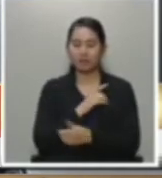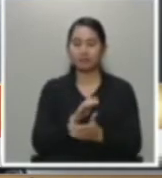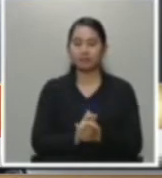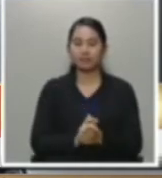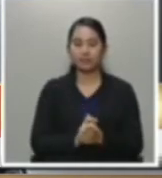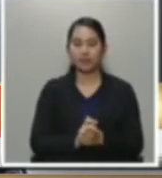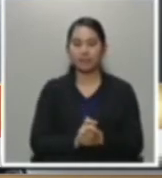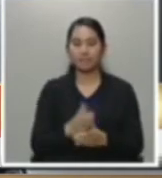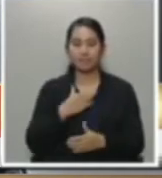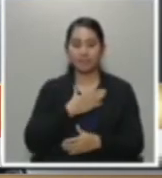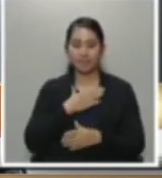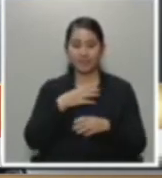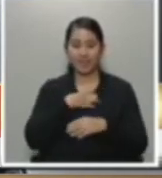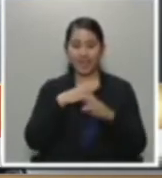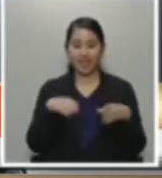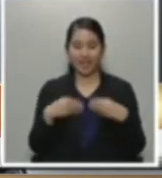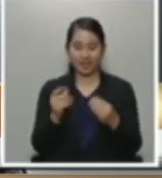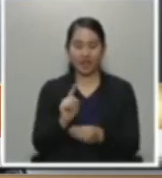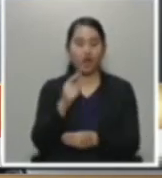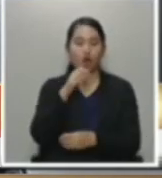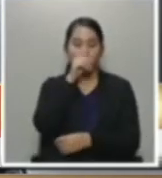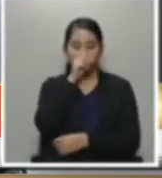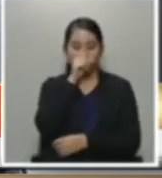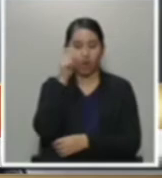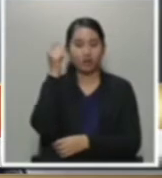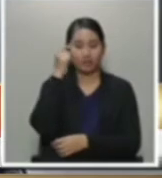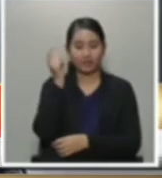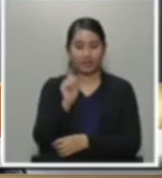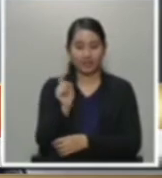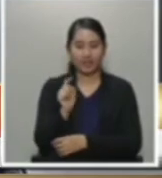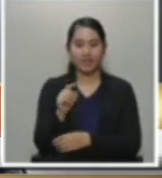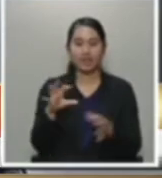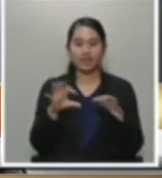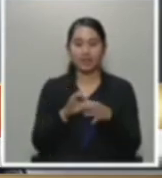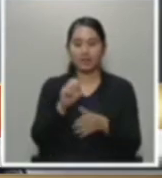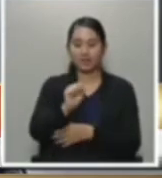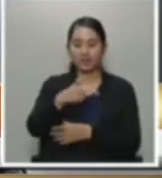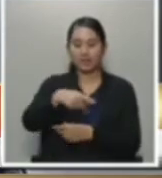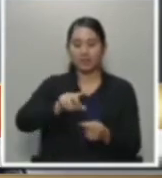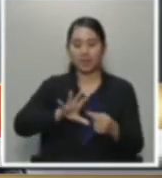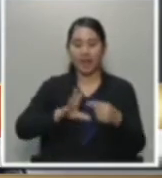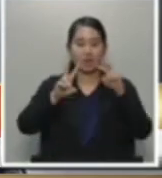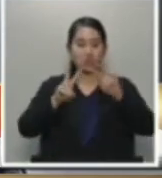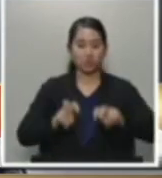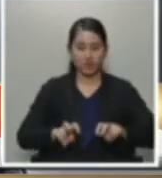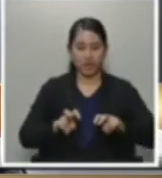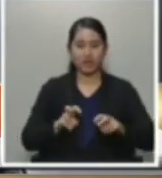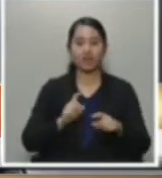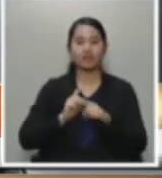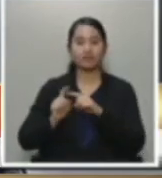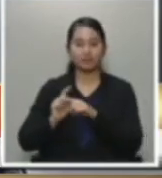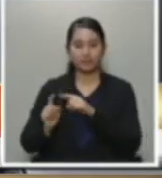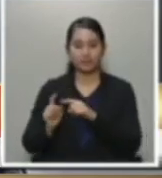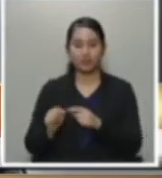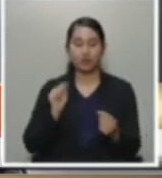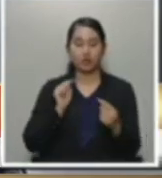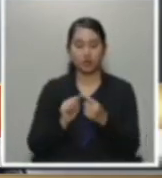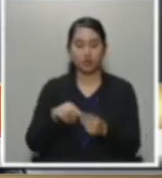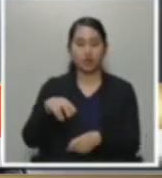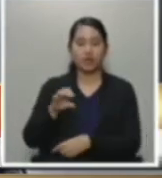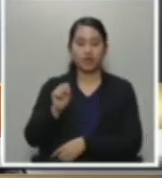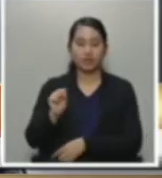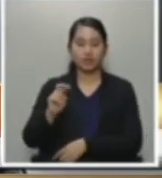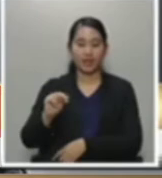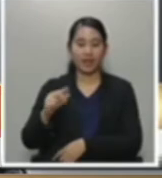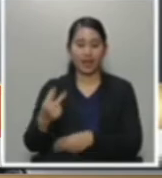จะให้ลองคิดดูว่าเอาสภาวิจัยสำนักวิจัยที่อยู่สำนักนายกนะครับ